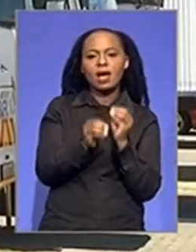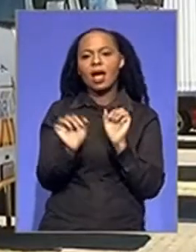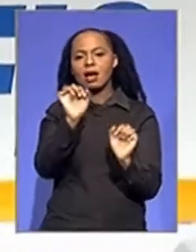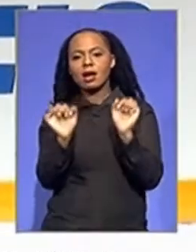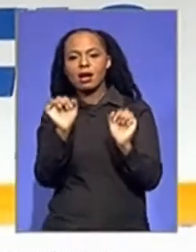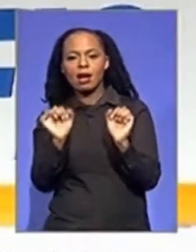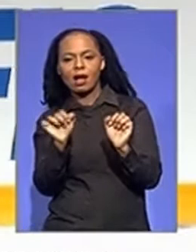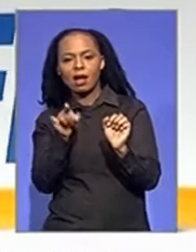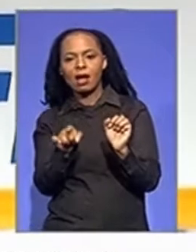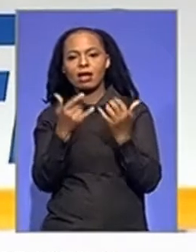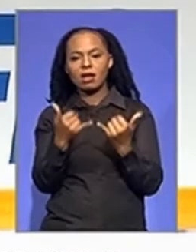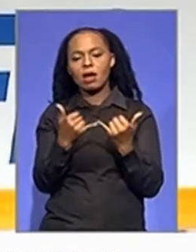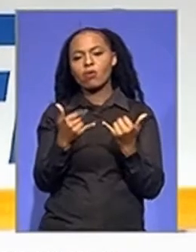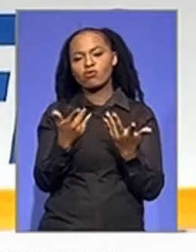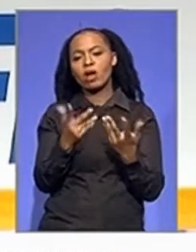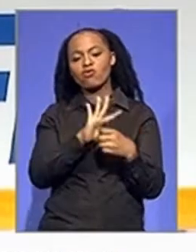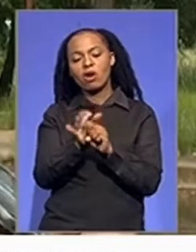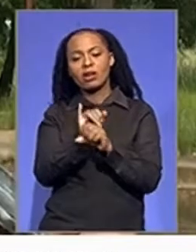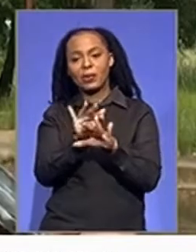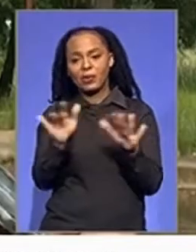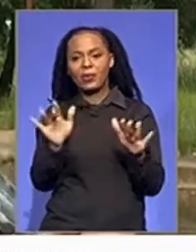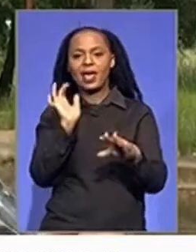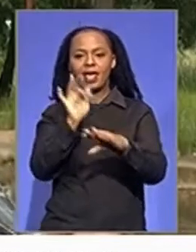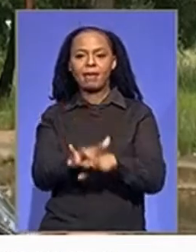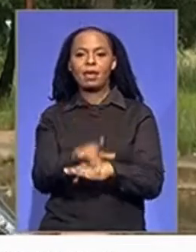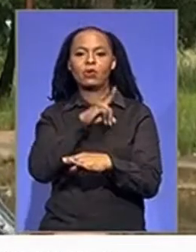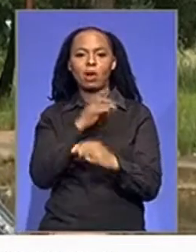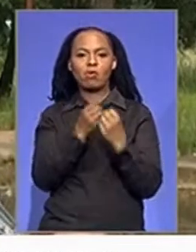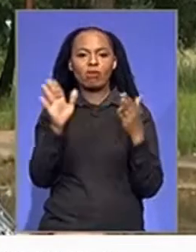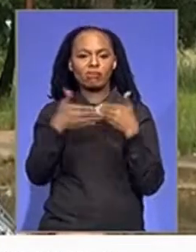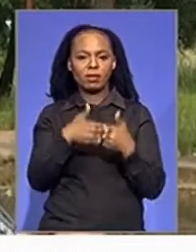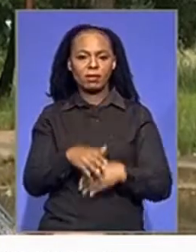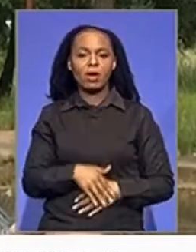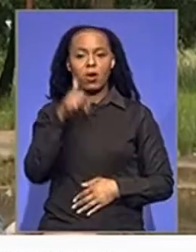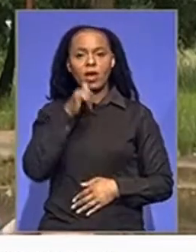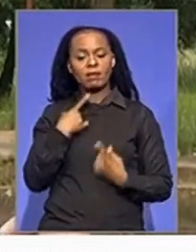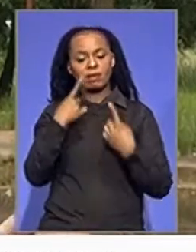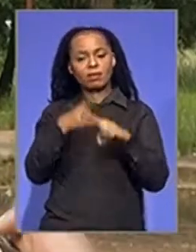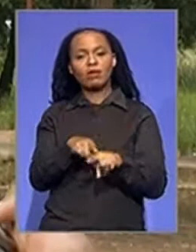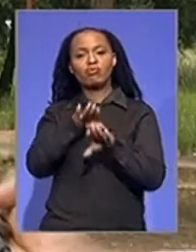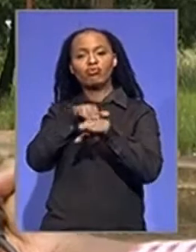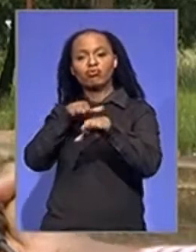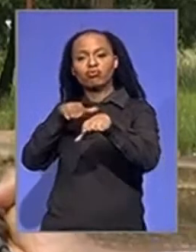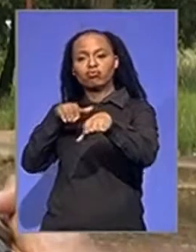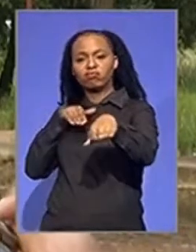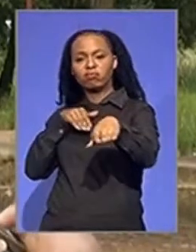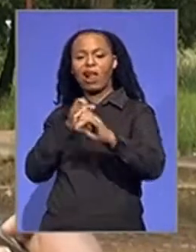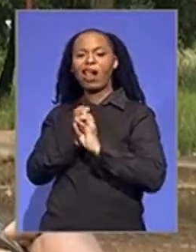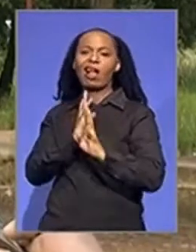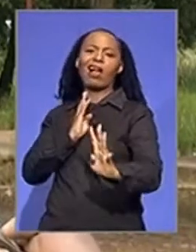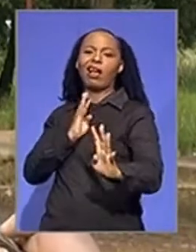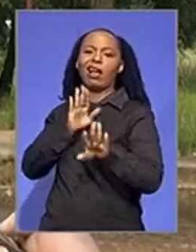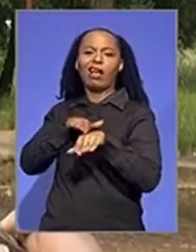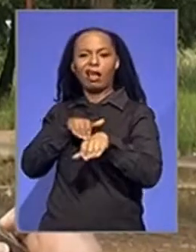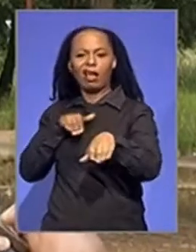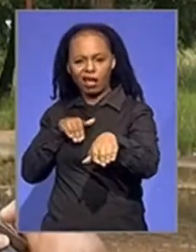kgolo go batho bao ba ithekgilego ka tšona. Ha re tla monana di-line di bentse di le telele ene tlamehile re tsoe hoseng re tle monana re tlo fola ha